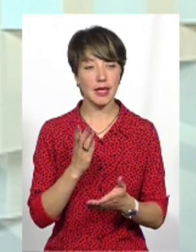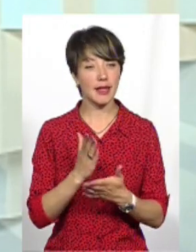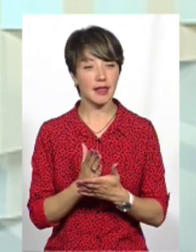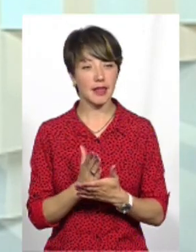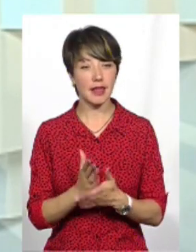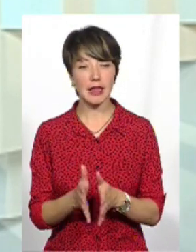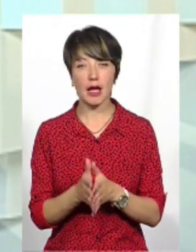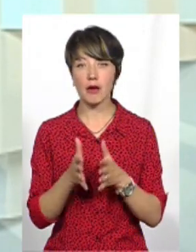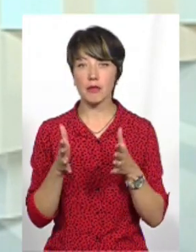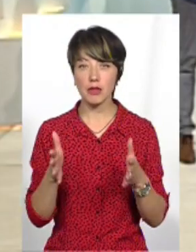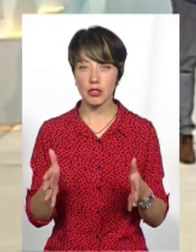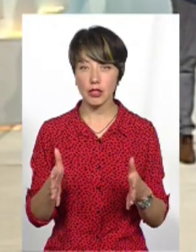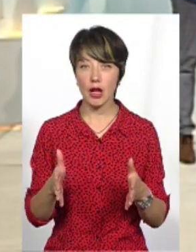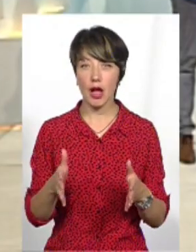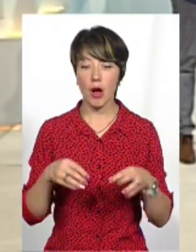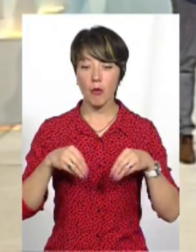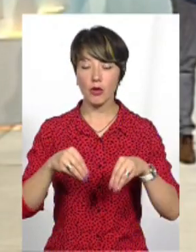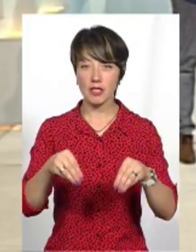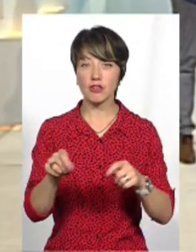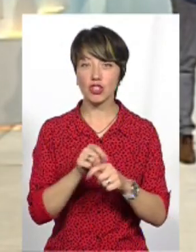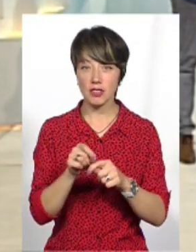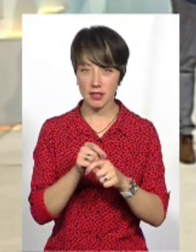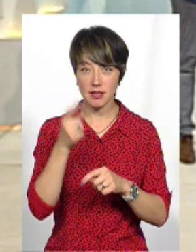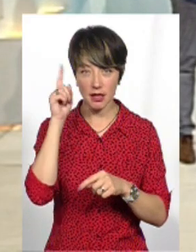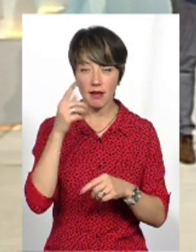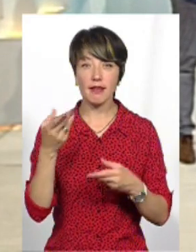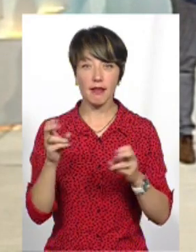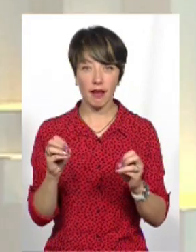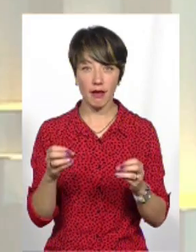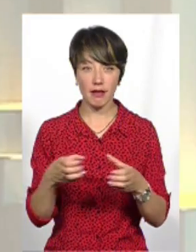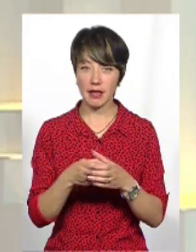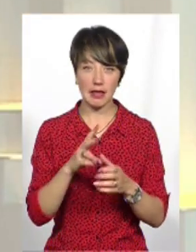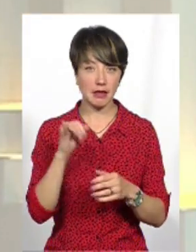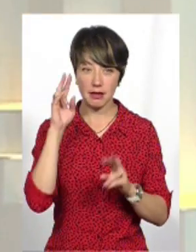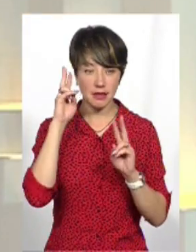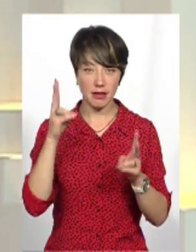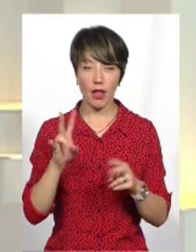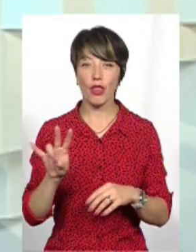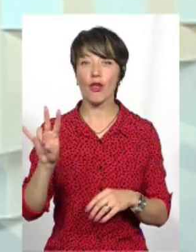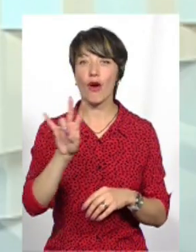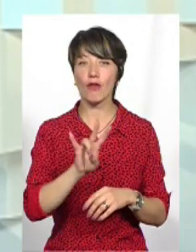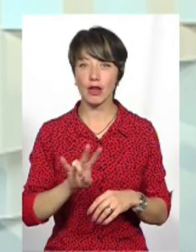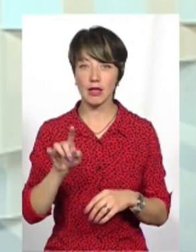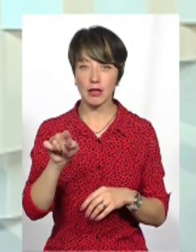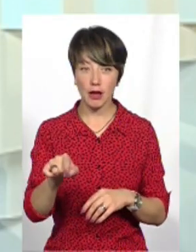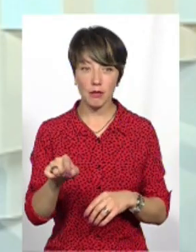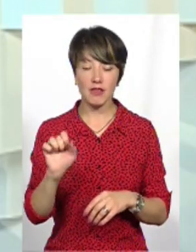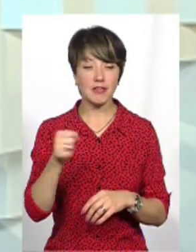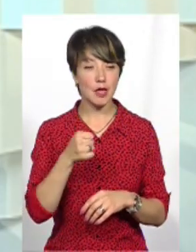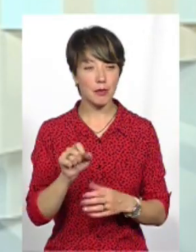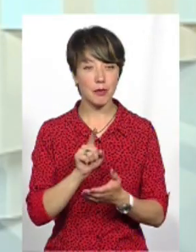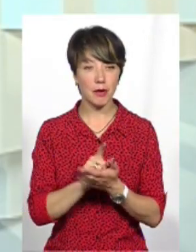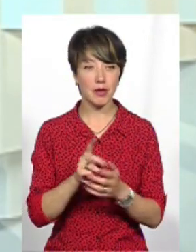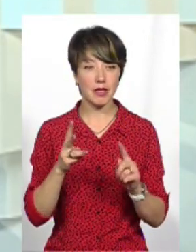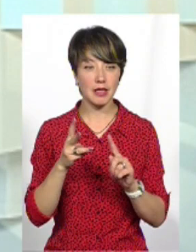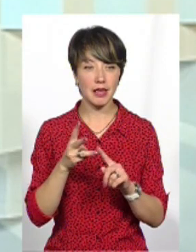є найбільші в області посіви чеснику. Чи знаєте, у якій громаді? Ні, не знаю, чесно. В Новоушицькій. Там, до речі, в серпні має